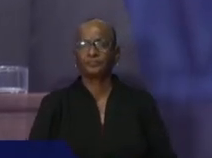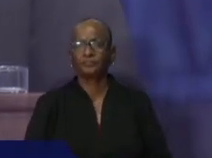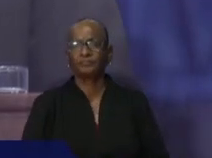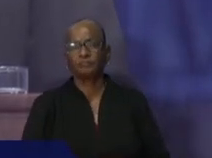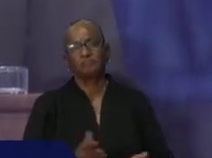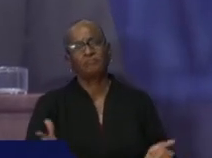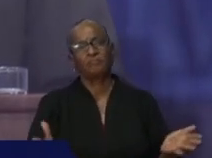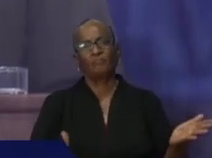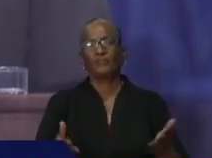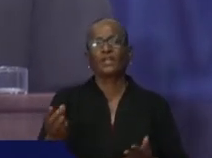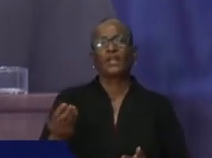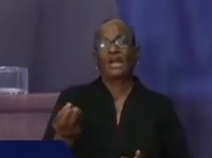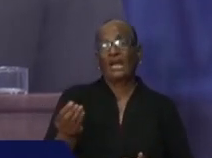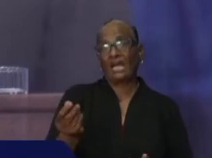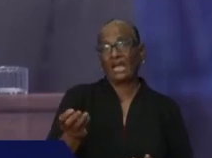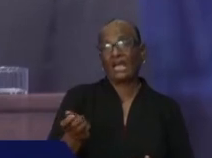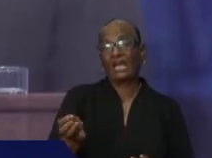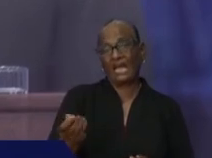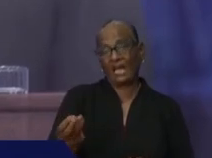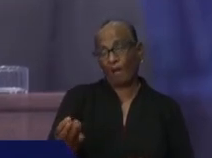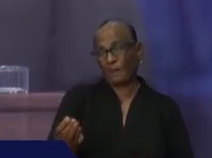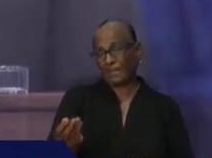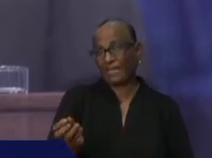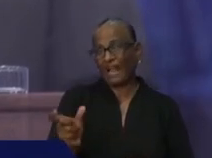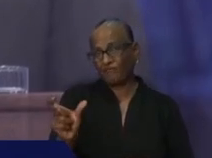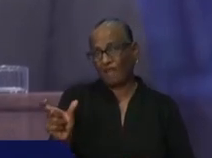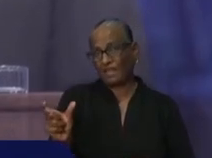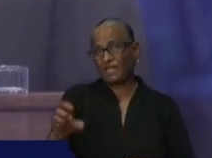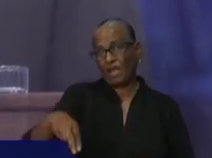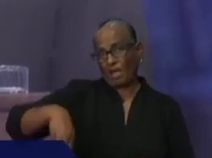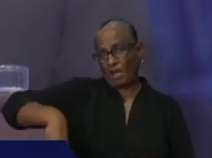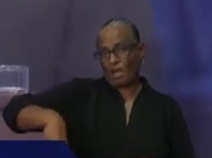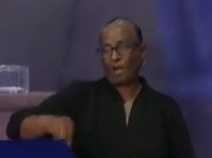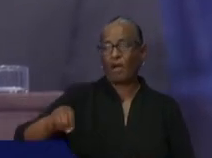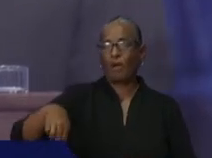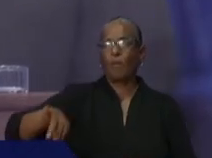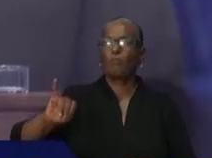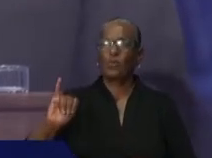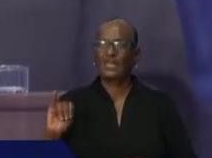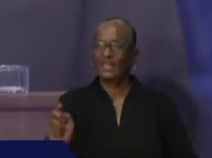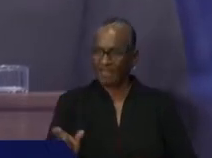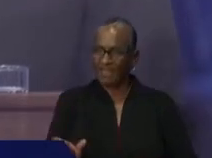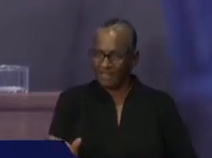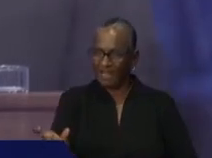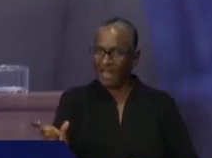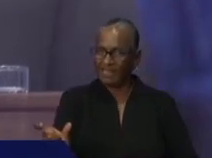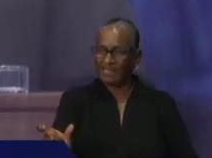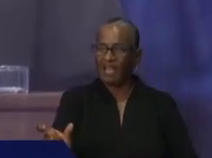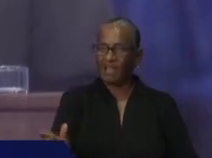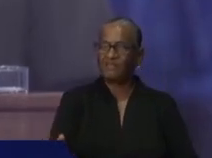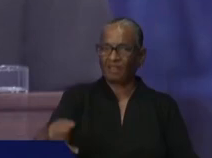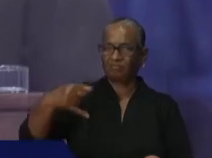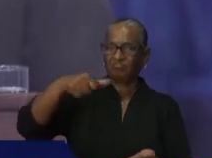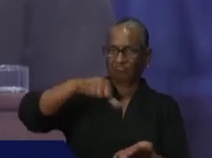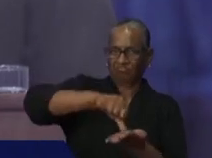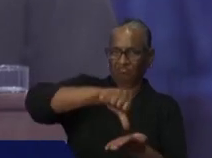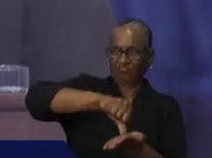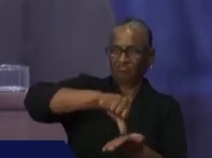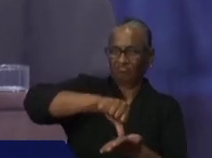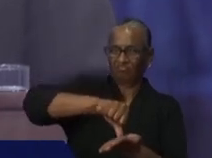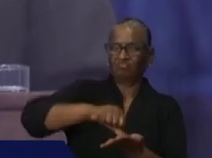debitcards, moneycarta, om dat te intensiveren. Voor het onderwijs zullen we ook het